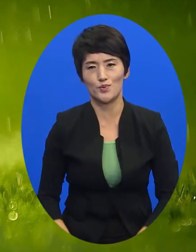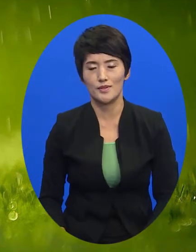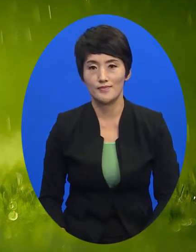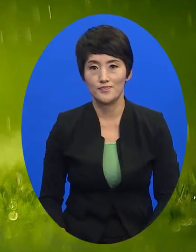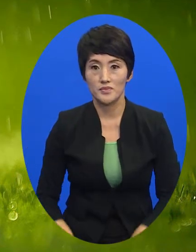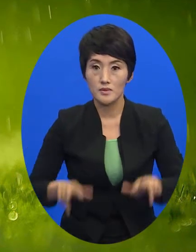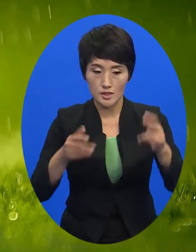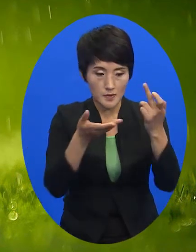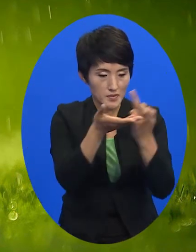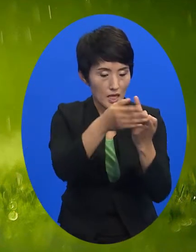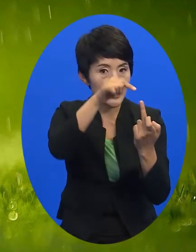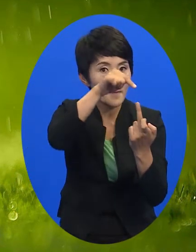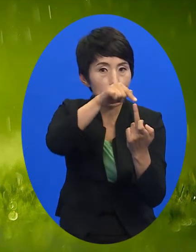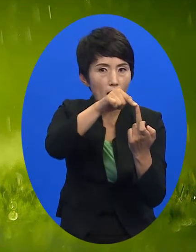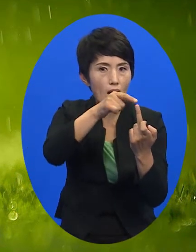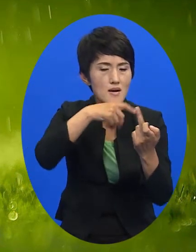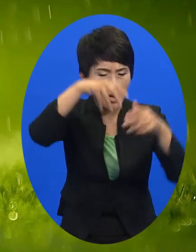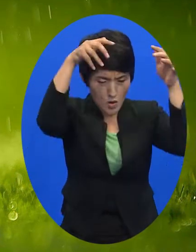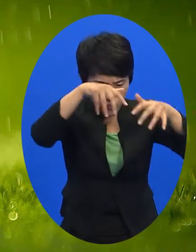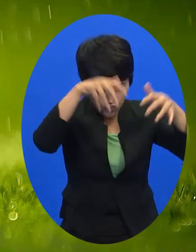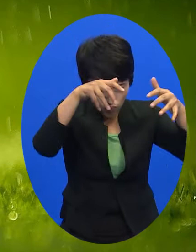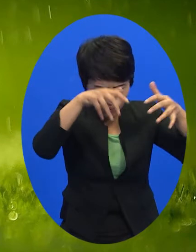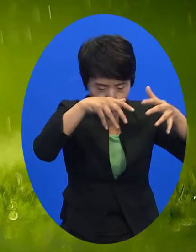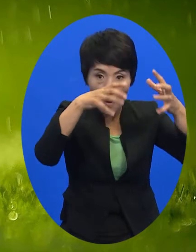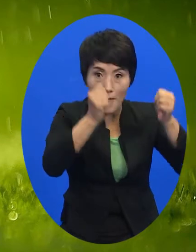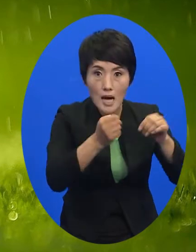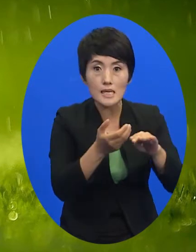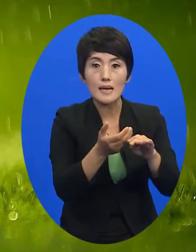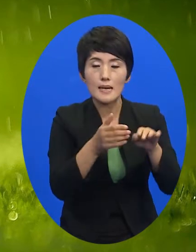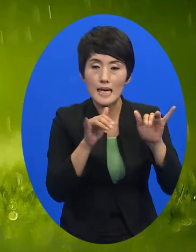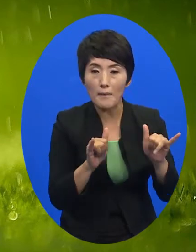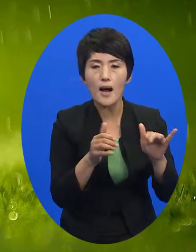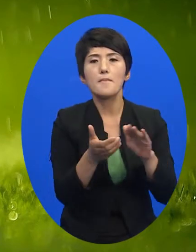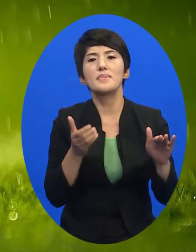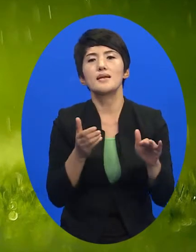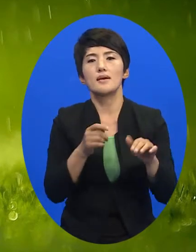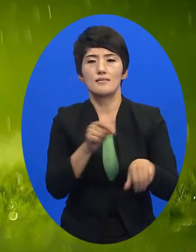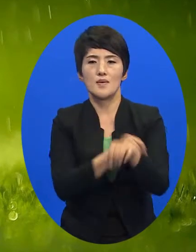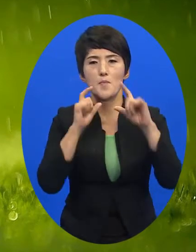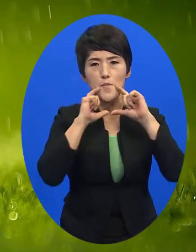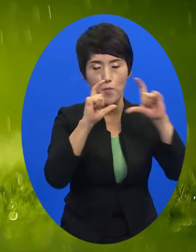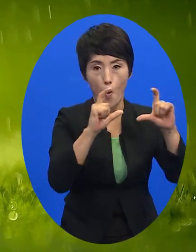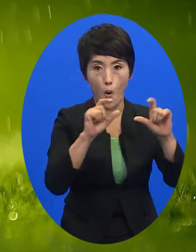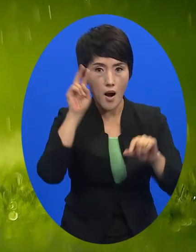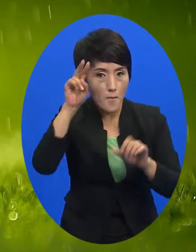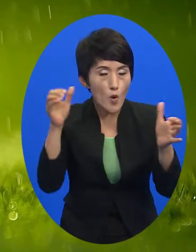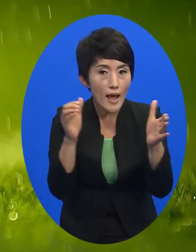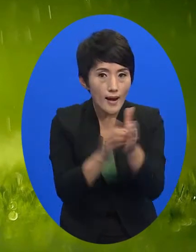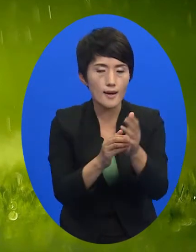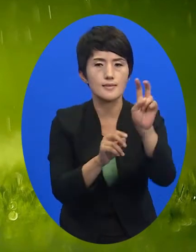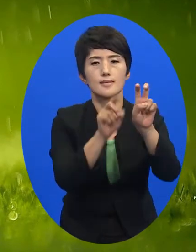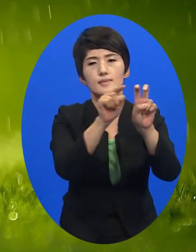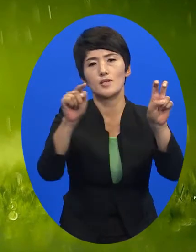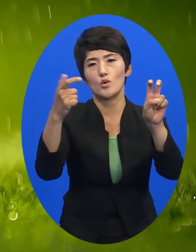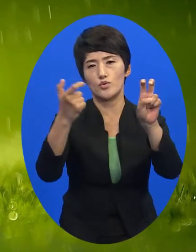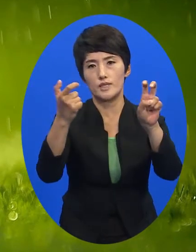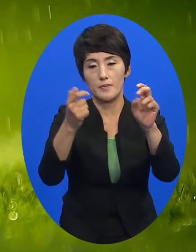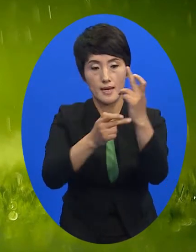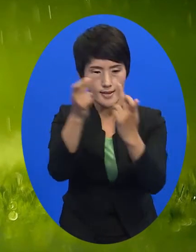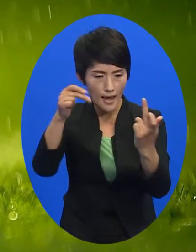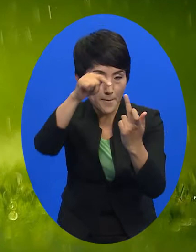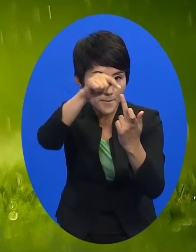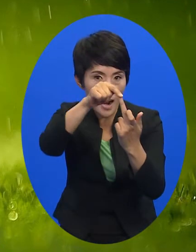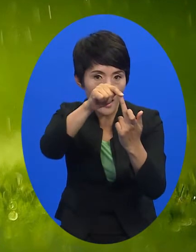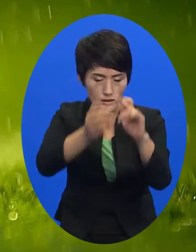현재 제주 산간 지역에 호우 예비 특보가 내려져 있는데요. 모레까지 제주도에서는 20에서 60mm, 산간